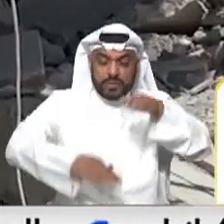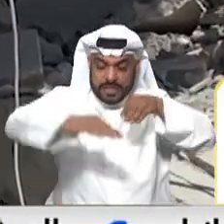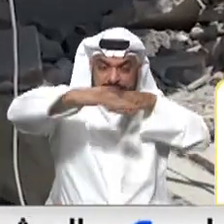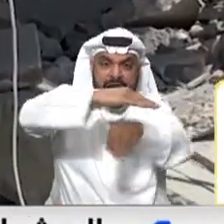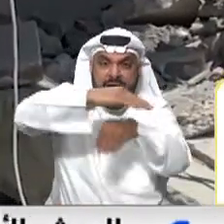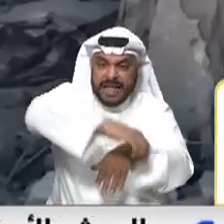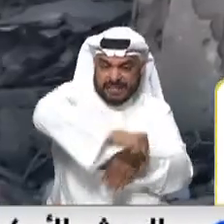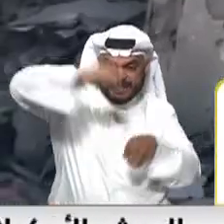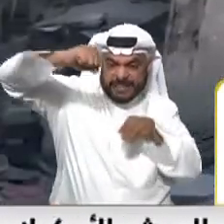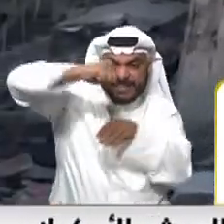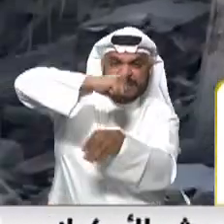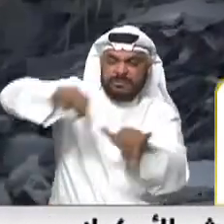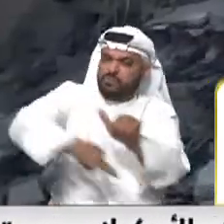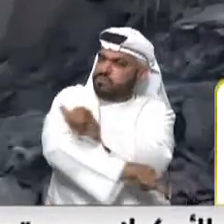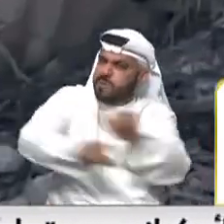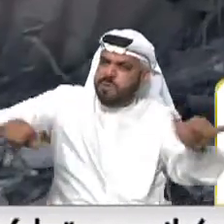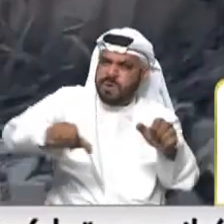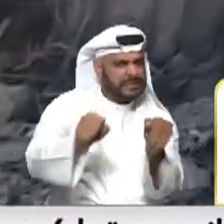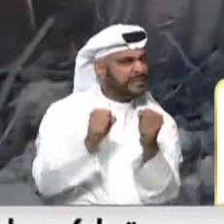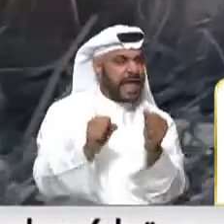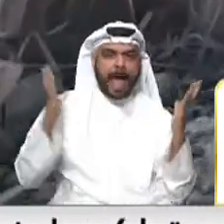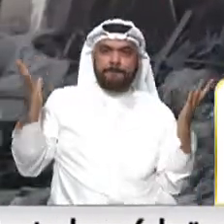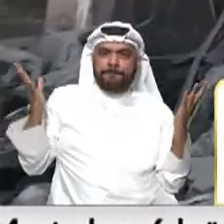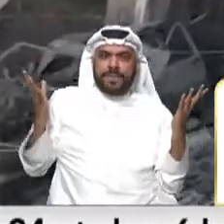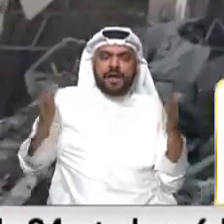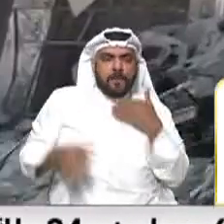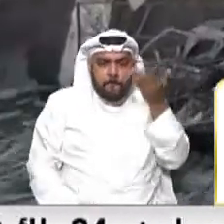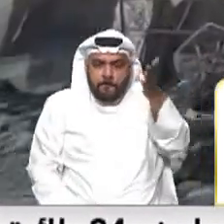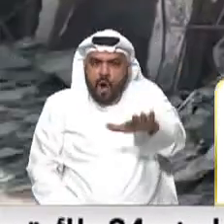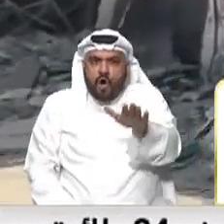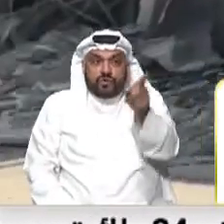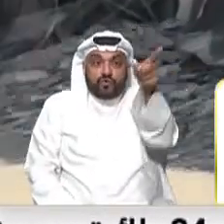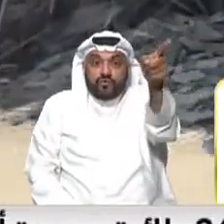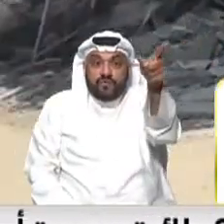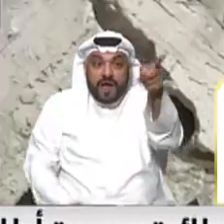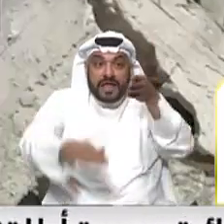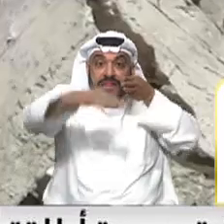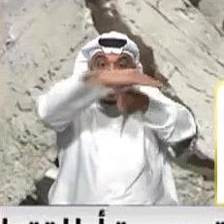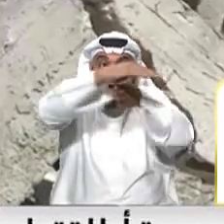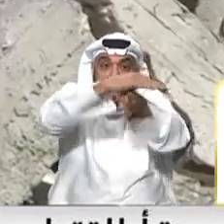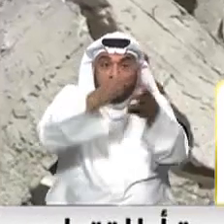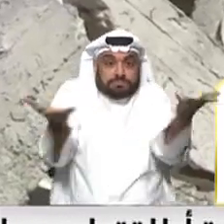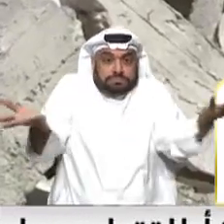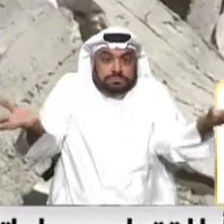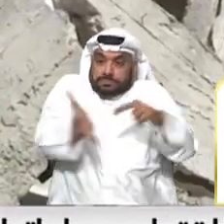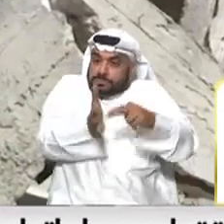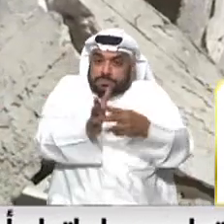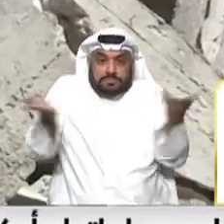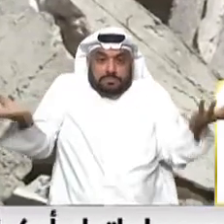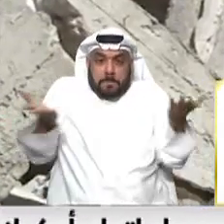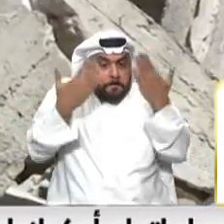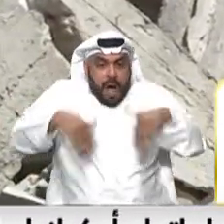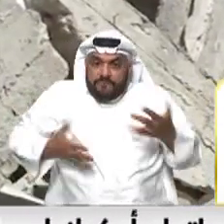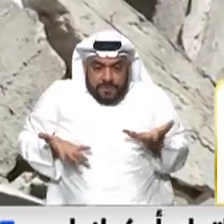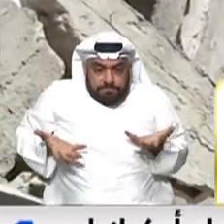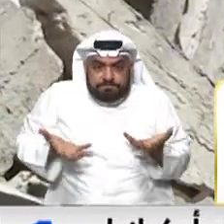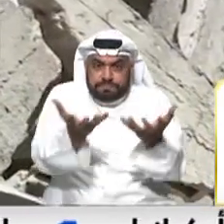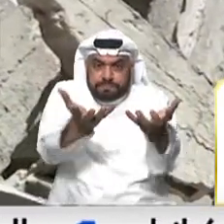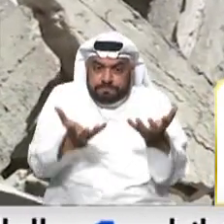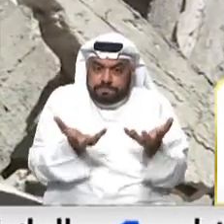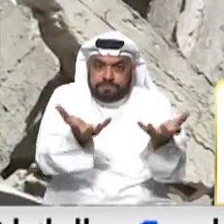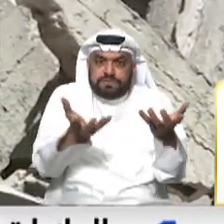الركام وفي الطرقات، ولا تستطيع طواقم الإسعاف والدفاع المدني الوصول إليهم بسبب تواصل